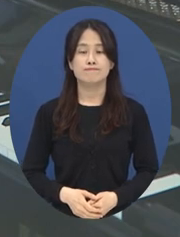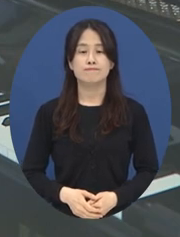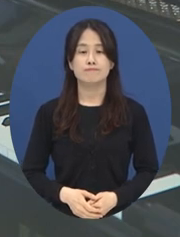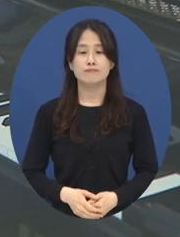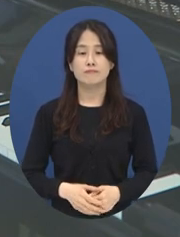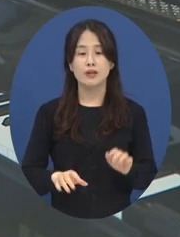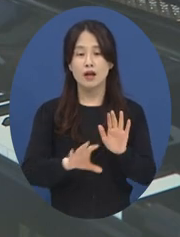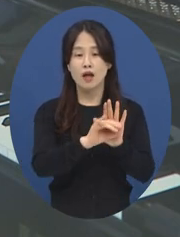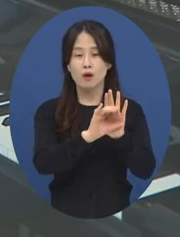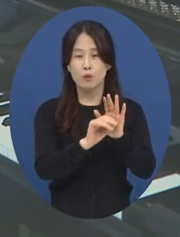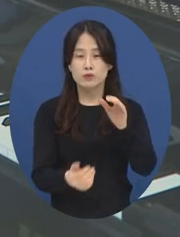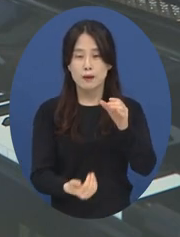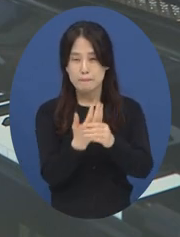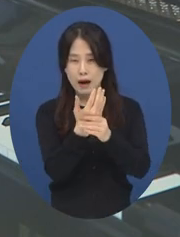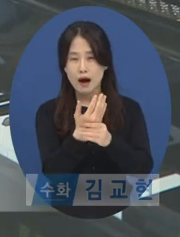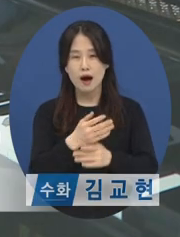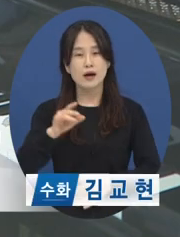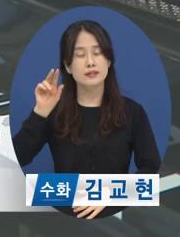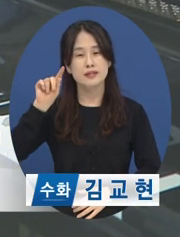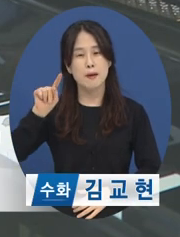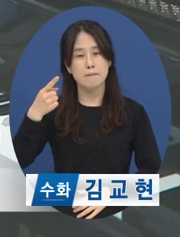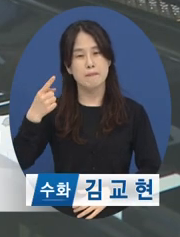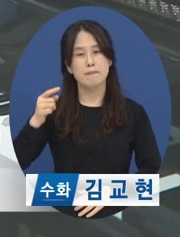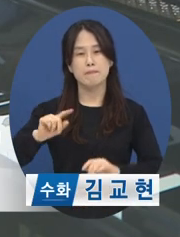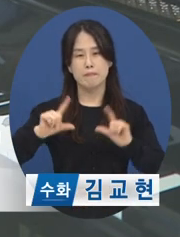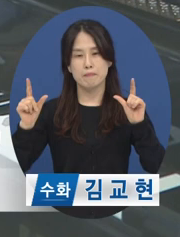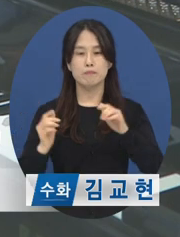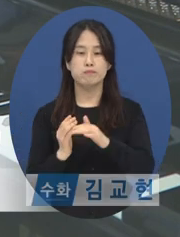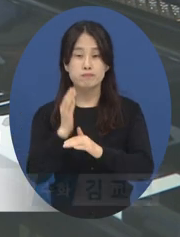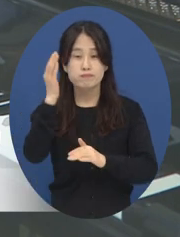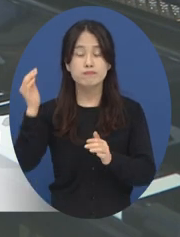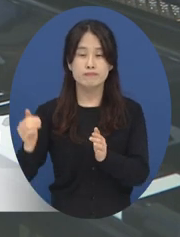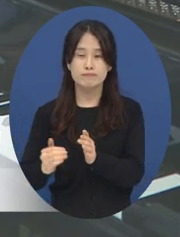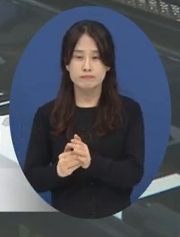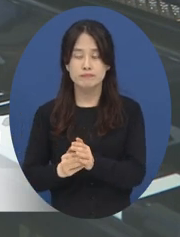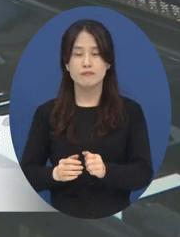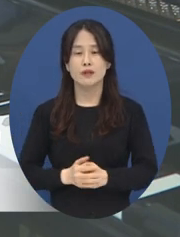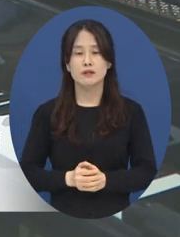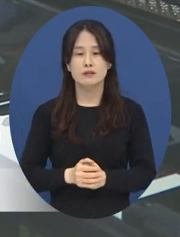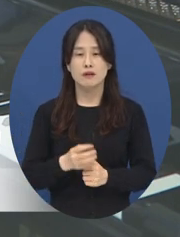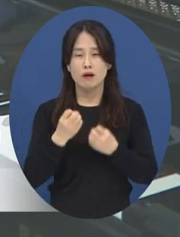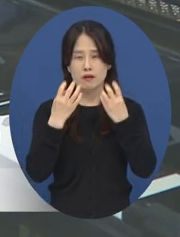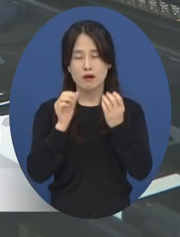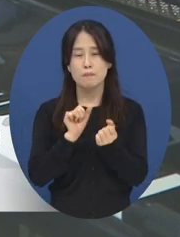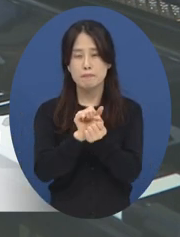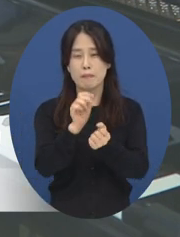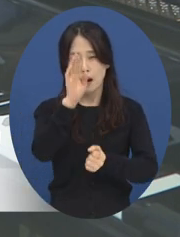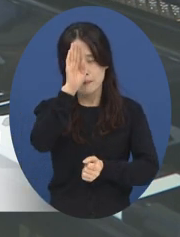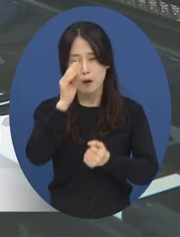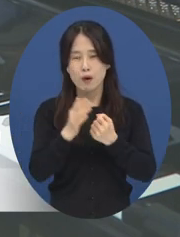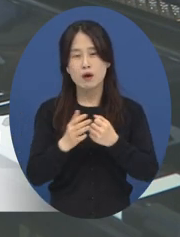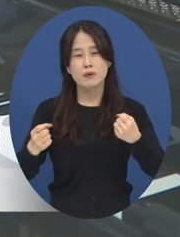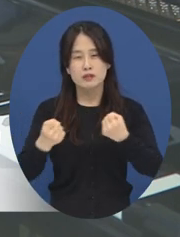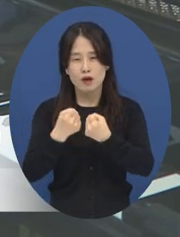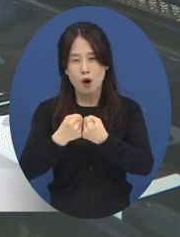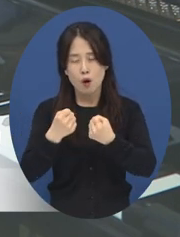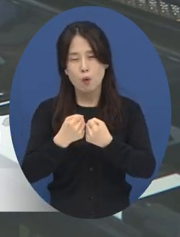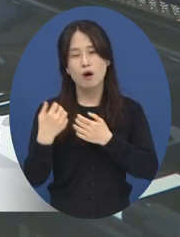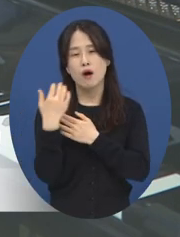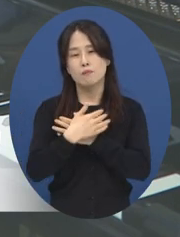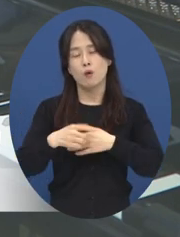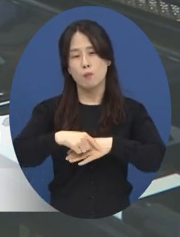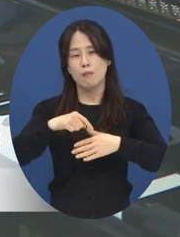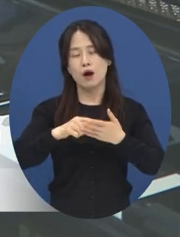국내에서 코로나19가 발생한 지도 100일이 훌쩍 넘었습니다. 신종 감염병과의 싸움에 몸과 마음이 지친